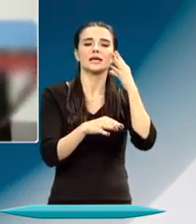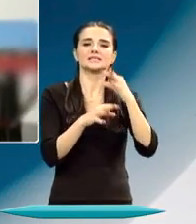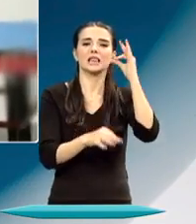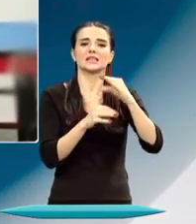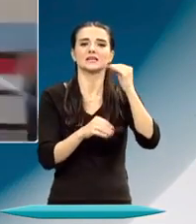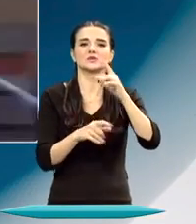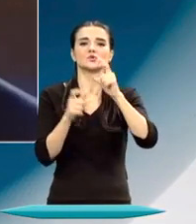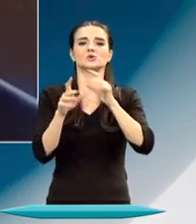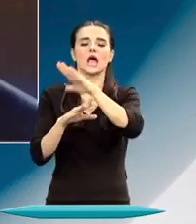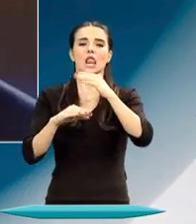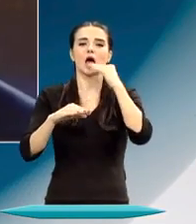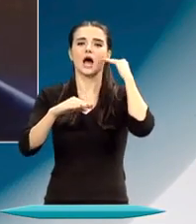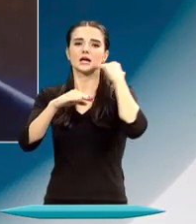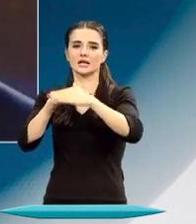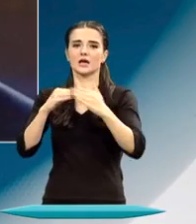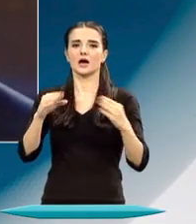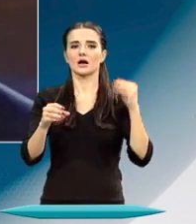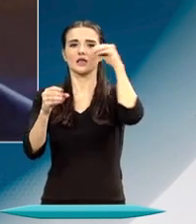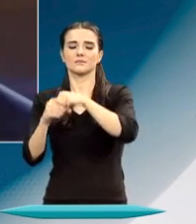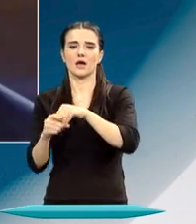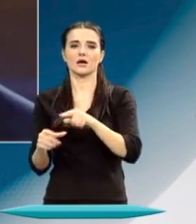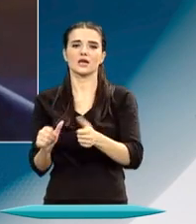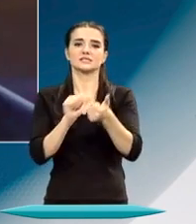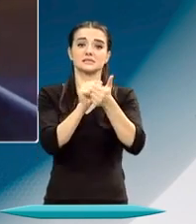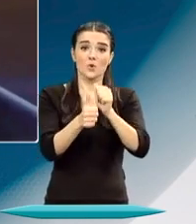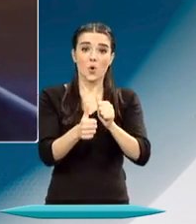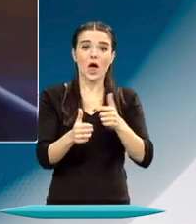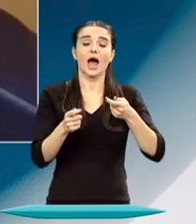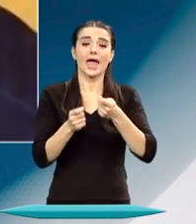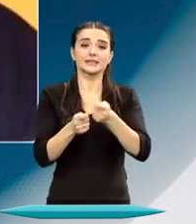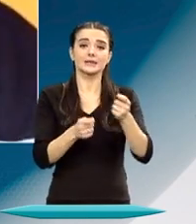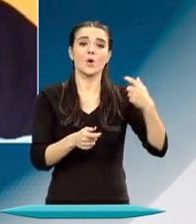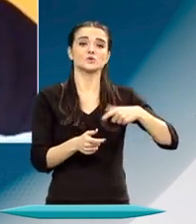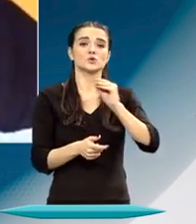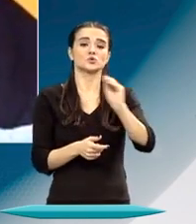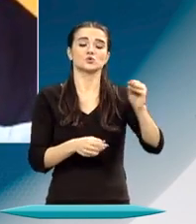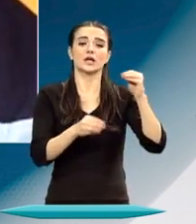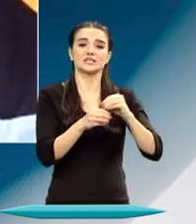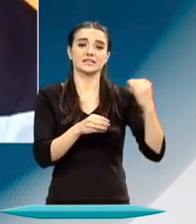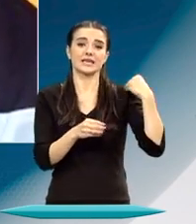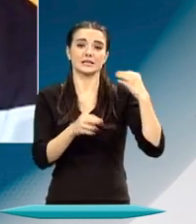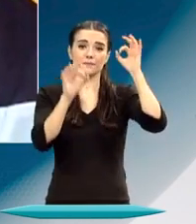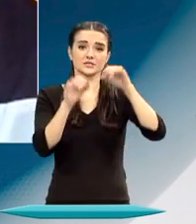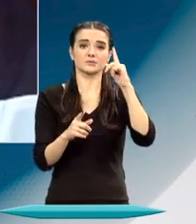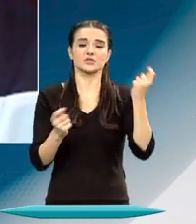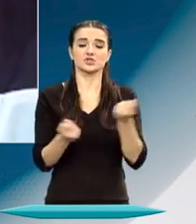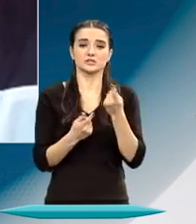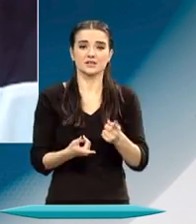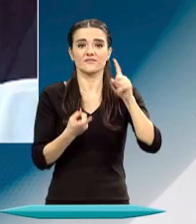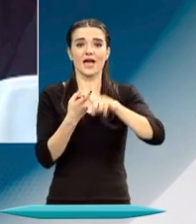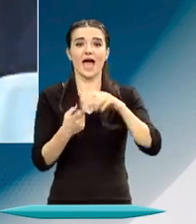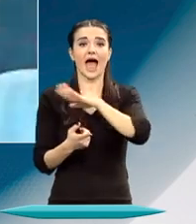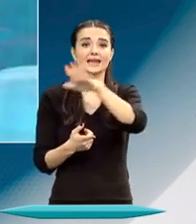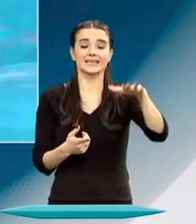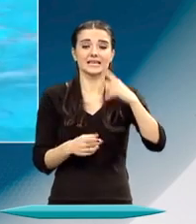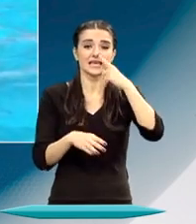Sporla eğitim özel çocuklar için yeni başlamış bir çalışmadır ve herkesin inancı özel çocukların